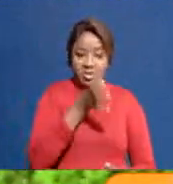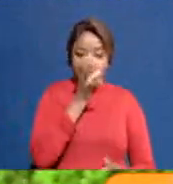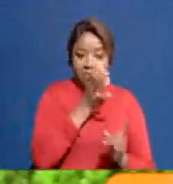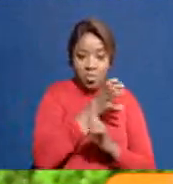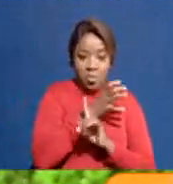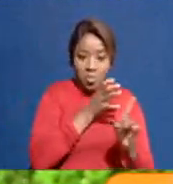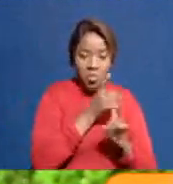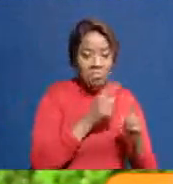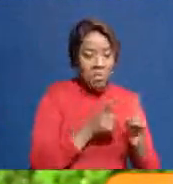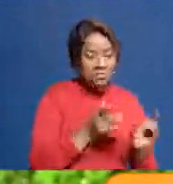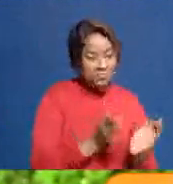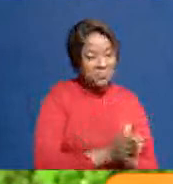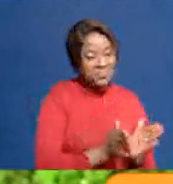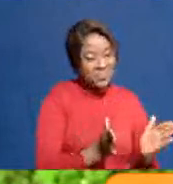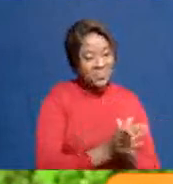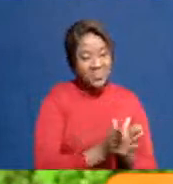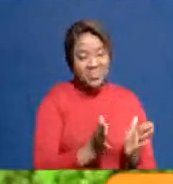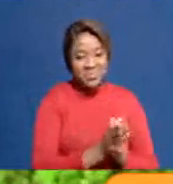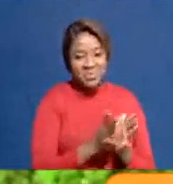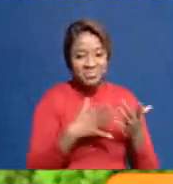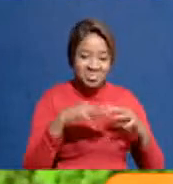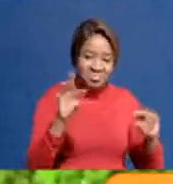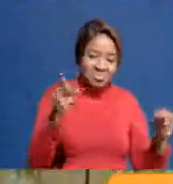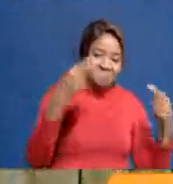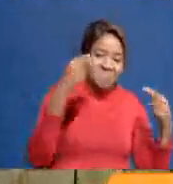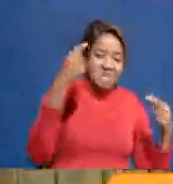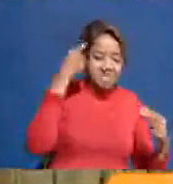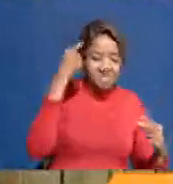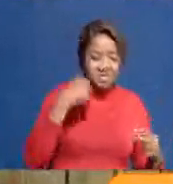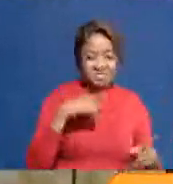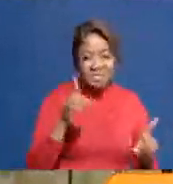nilikuwa nimekaa kama mlevi tena.